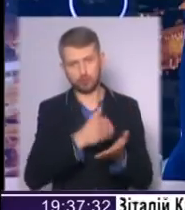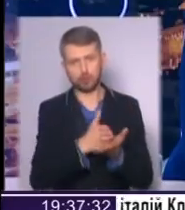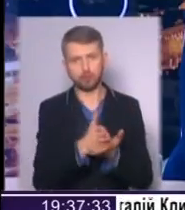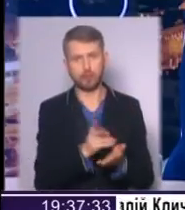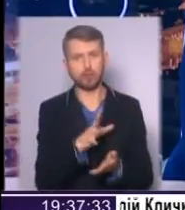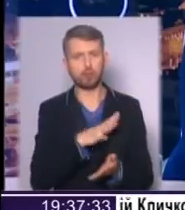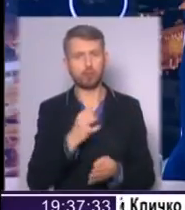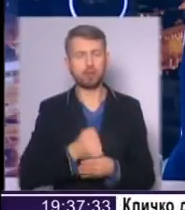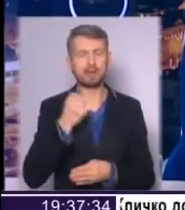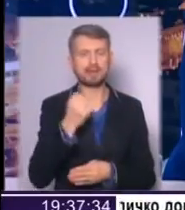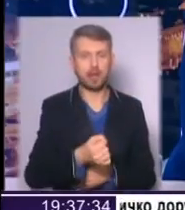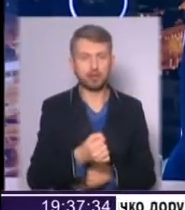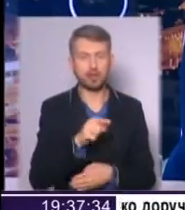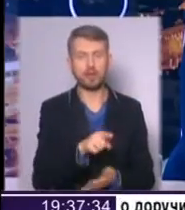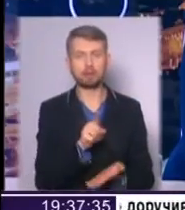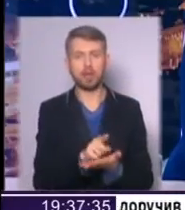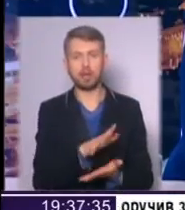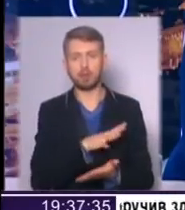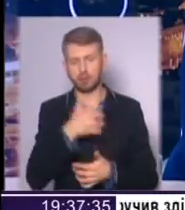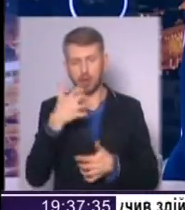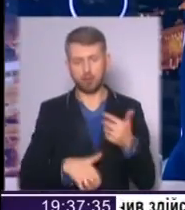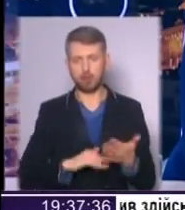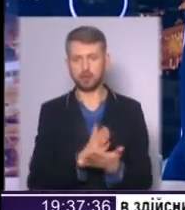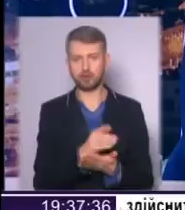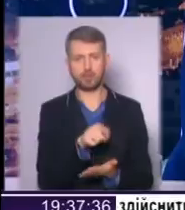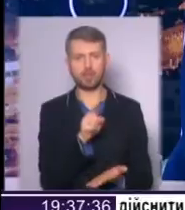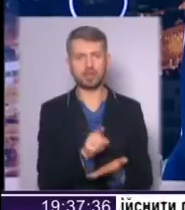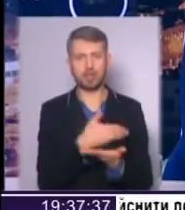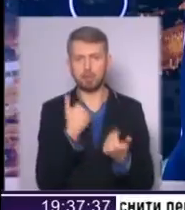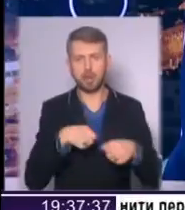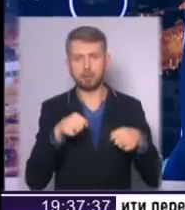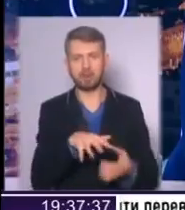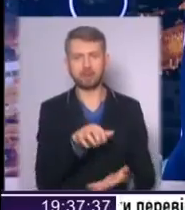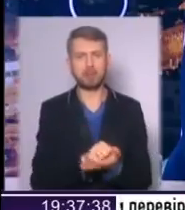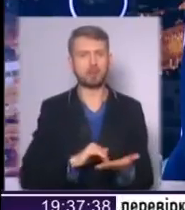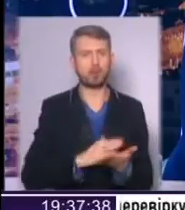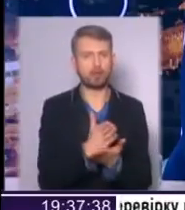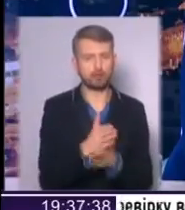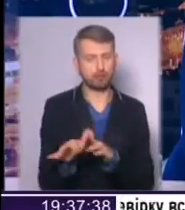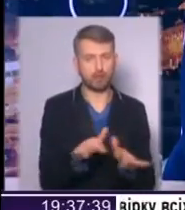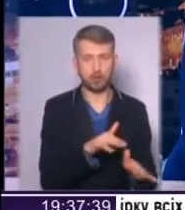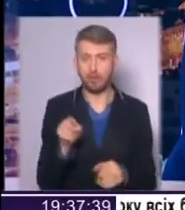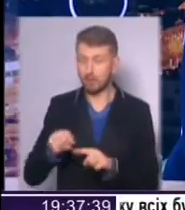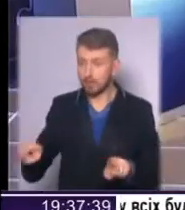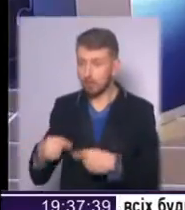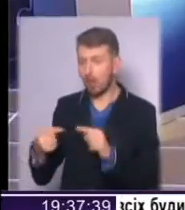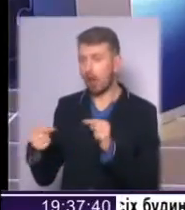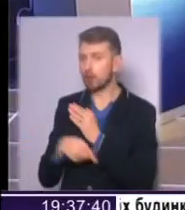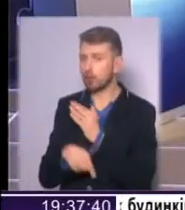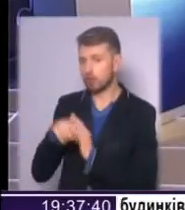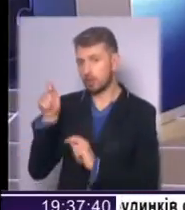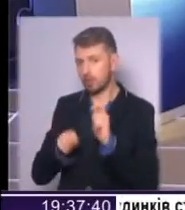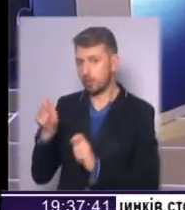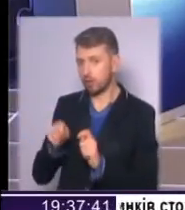був призначений, він має бути аполітичним. Він не має права займатися ніякою політичною діяльністю. Пан Саакашвілі зорганізовує антикорупційні форуми, це ж якби... Та